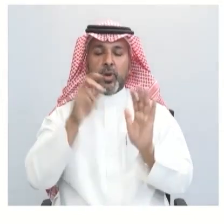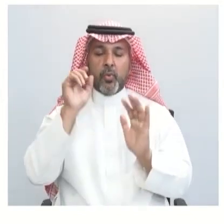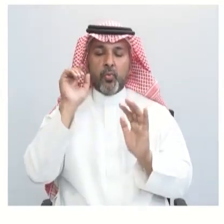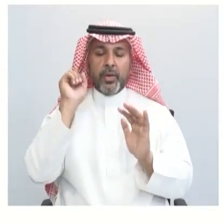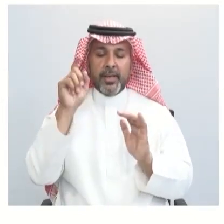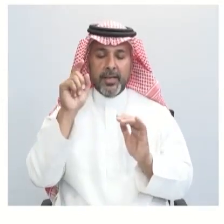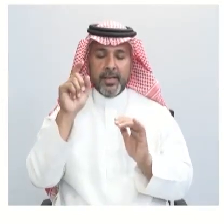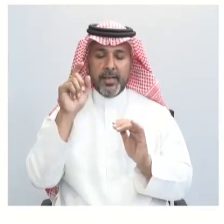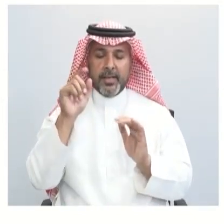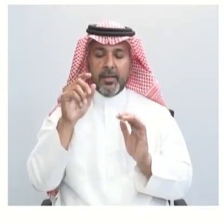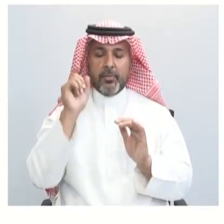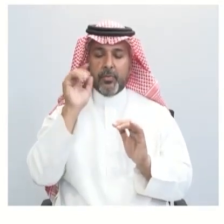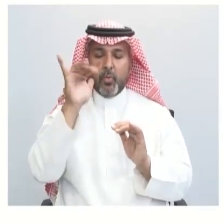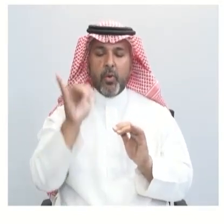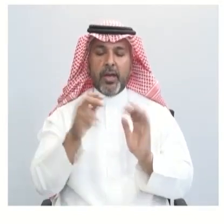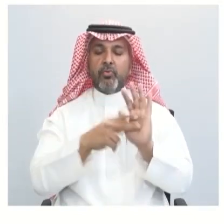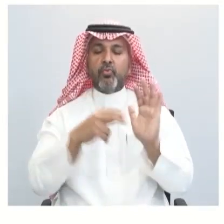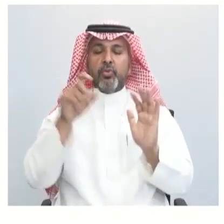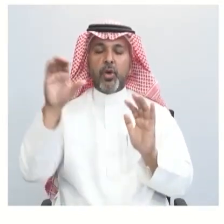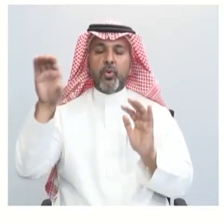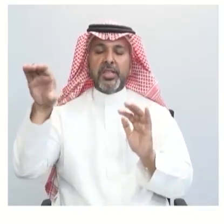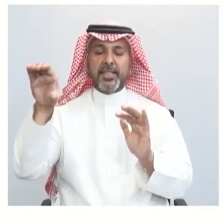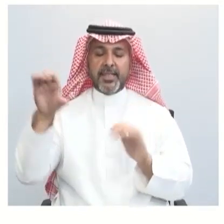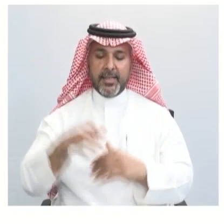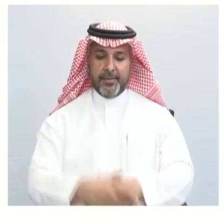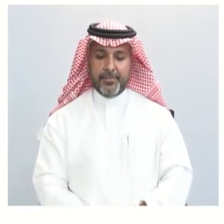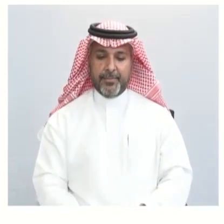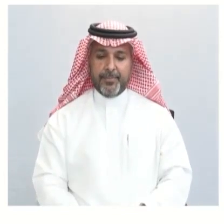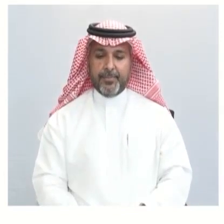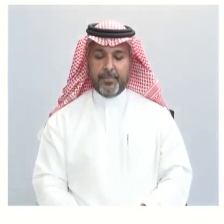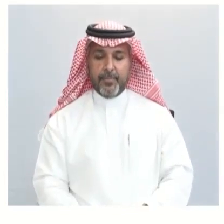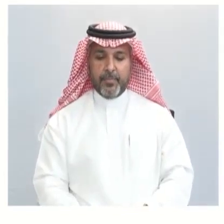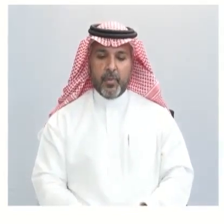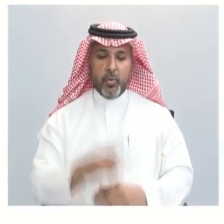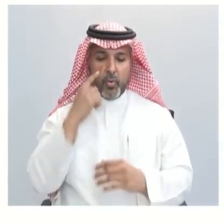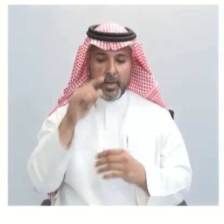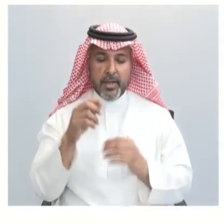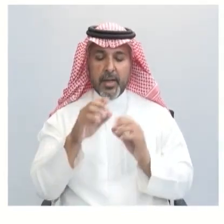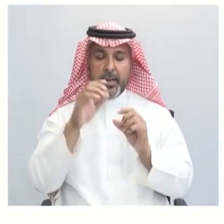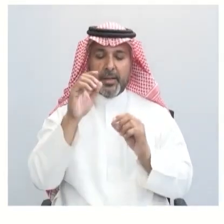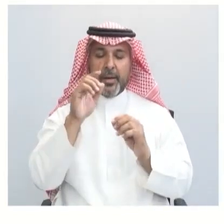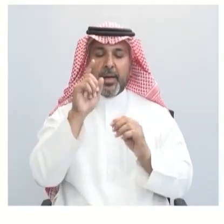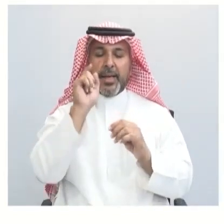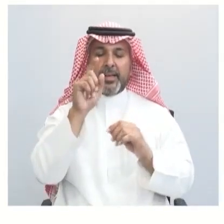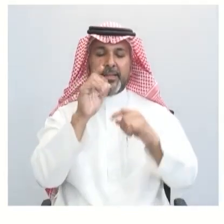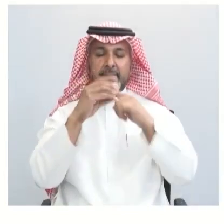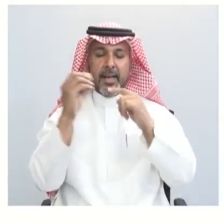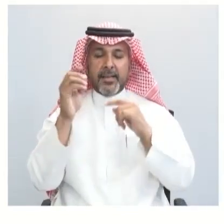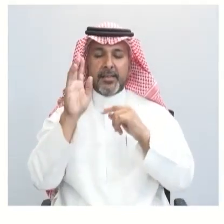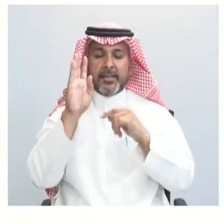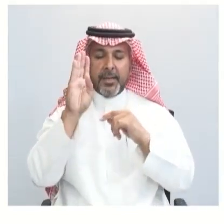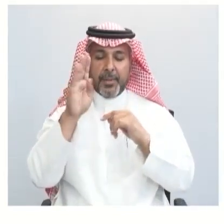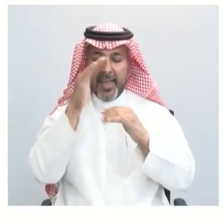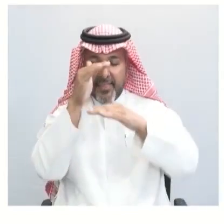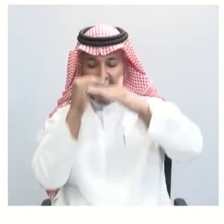صفر راح يكون عندي هنا اكس تساوي اذا عند قيمه ب هذه راح يكون